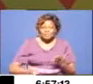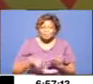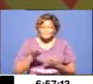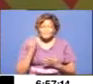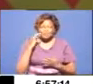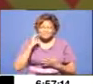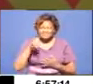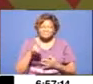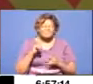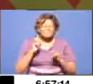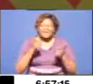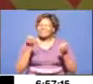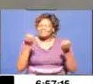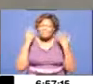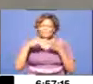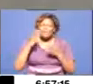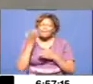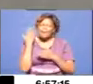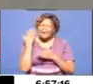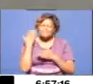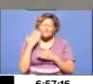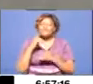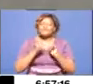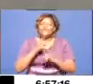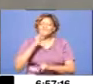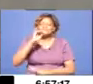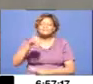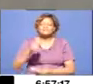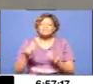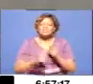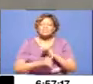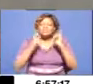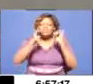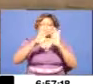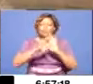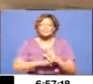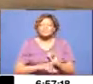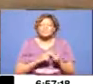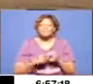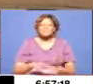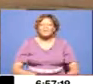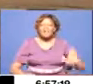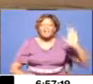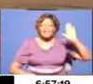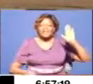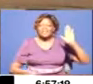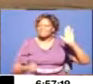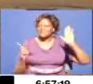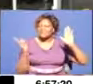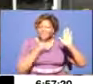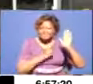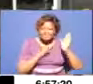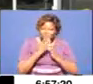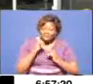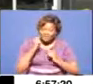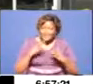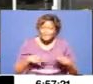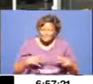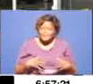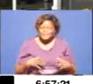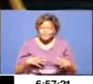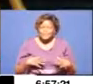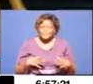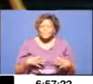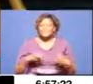ufahamu zaidi, kwani alikuwa jaji mkuu wa kwanza chini ya katiba mpya na alikula kiapo cha kuwahudumia Wakenya na Jamhuri ya Kenya kwa hikma